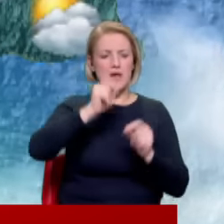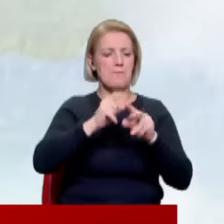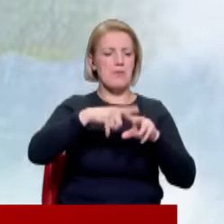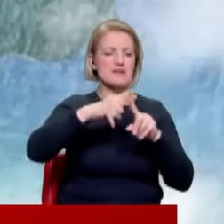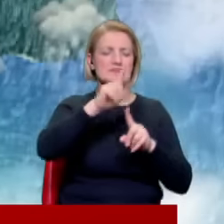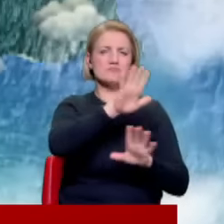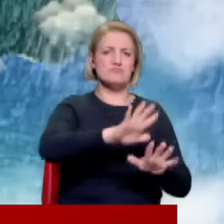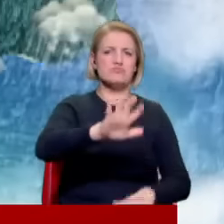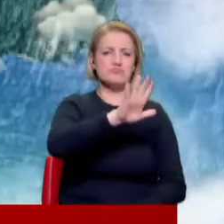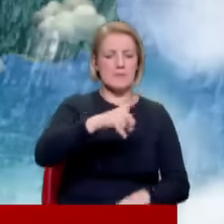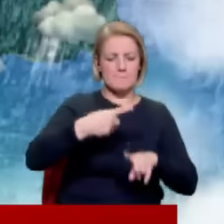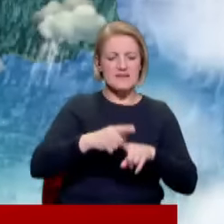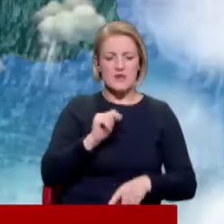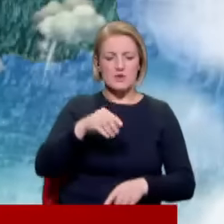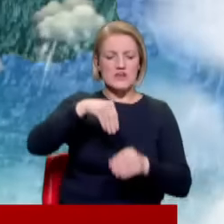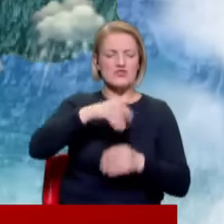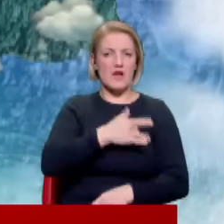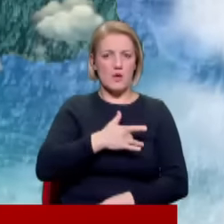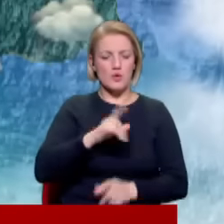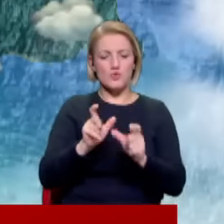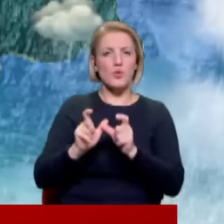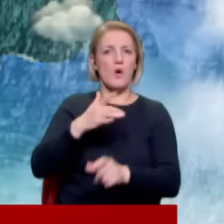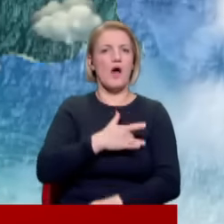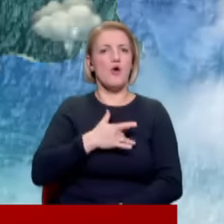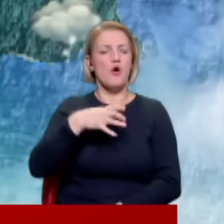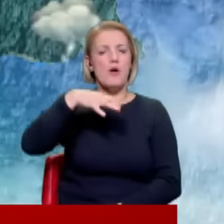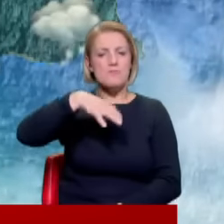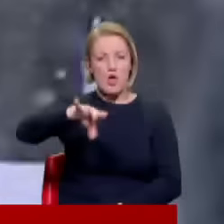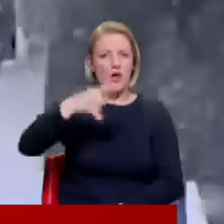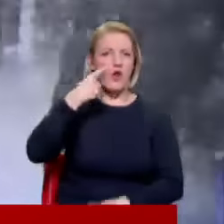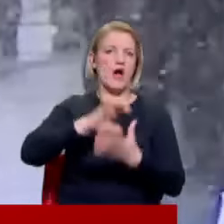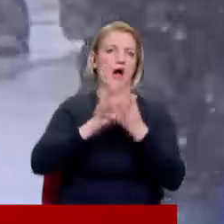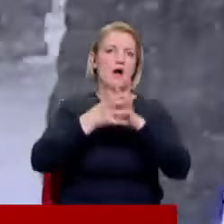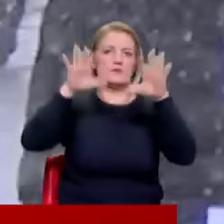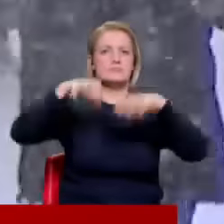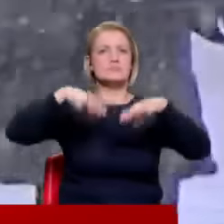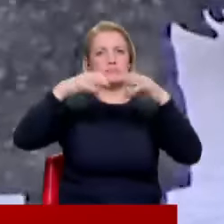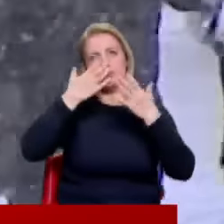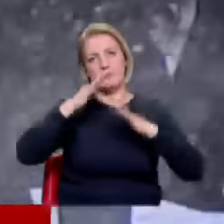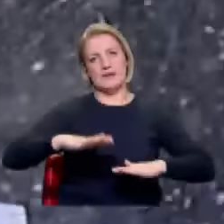etkisi altına alacak. Pazar günü ise İç Anadolu ve Doğu Anadolu bölgelerinde kar bekleniyor.